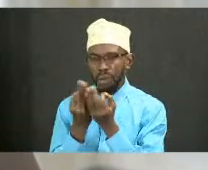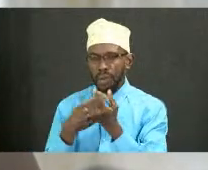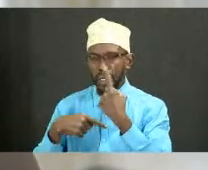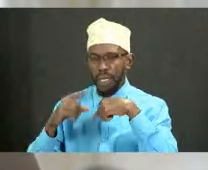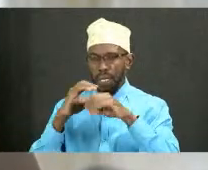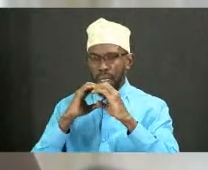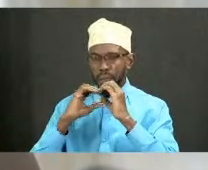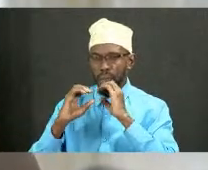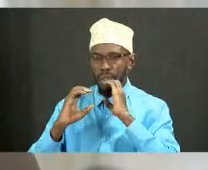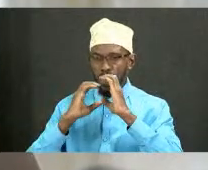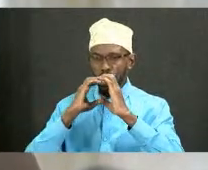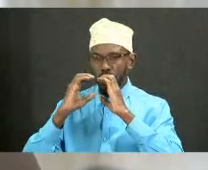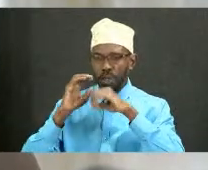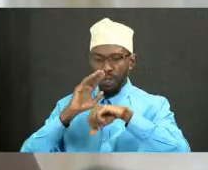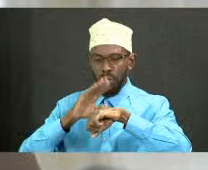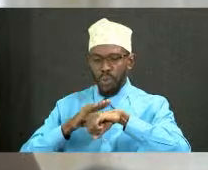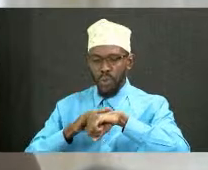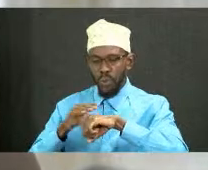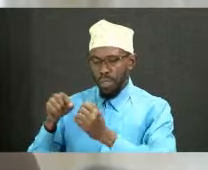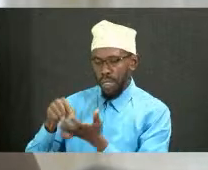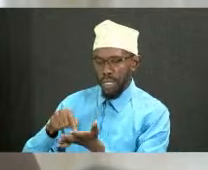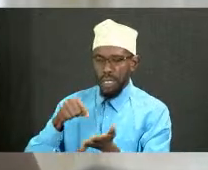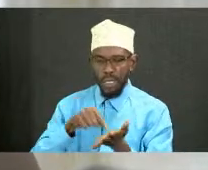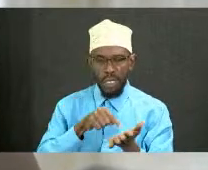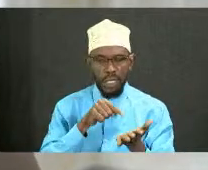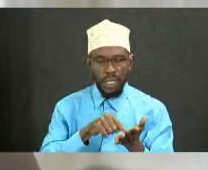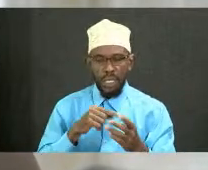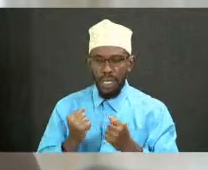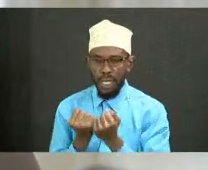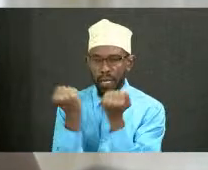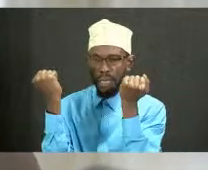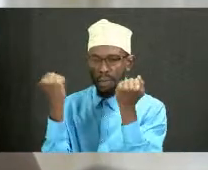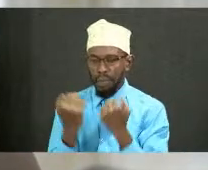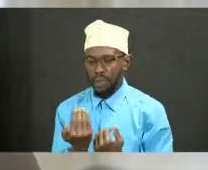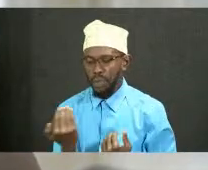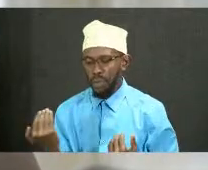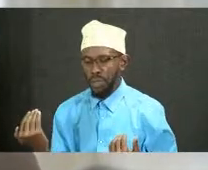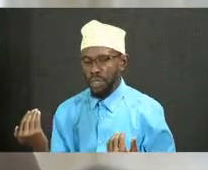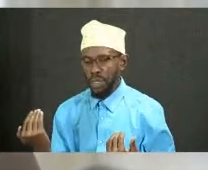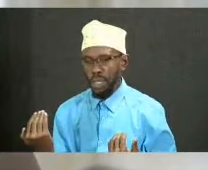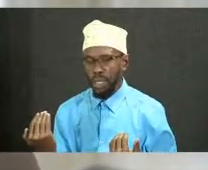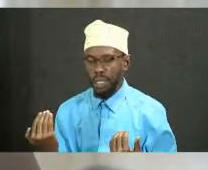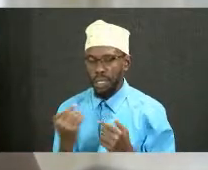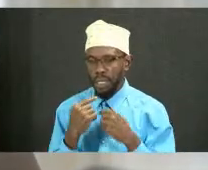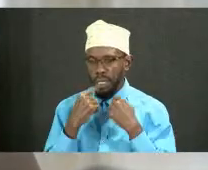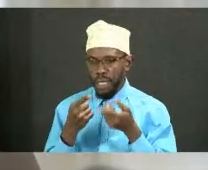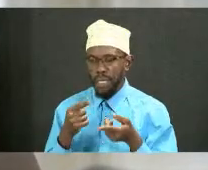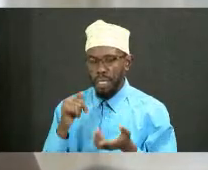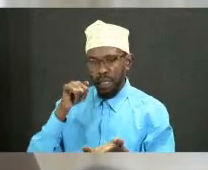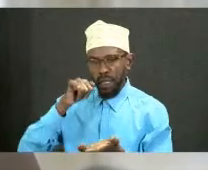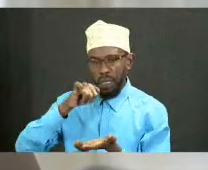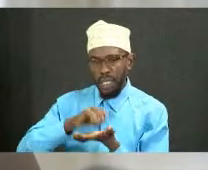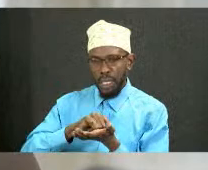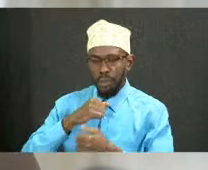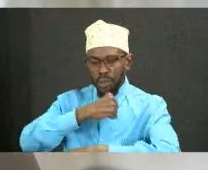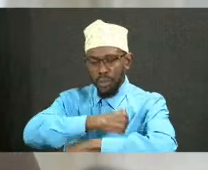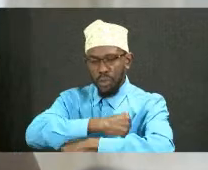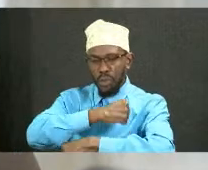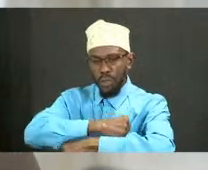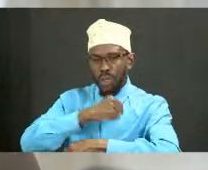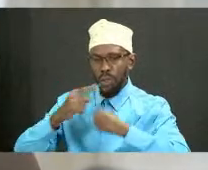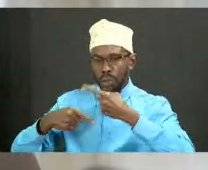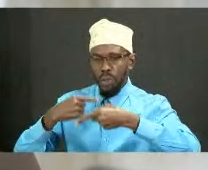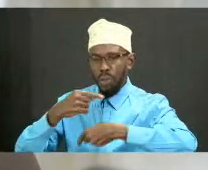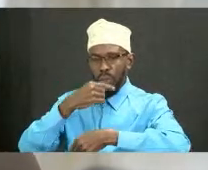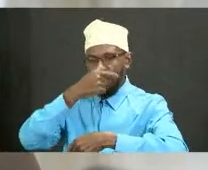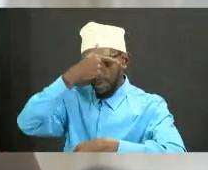mje pamoja uweze kuwaelezea hivi na hivi na hivi inaendelea. Kama ni watoto wako unawaelezea kwamba shuleni